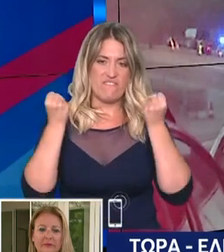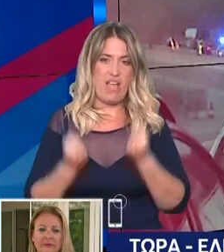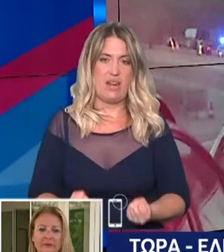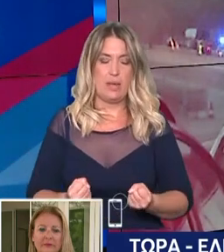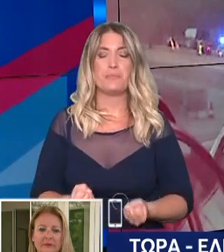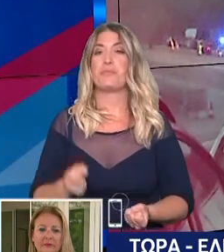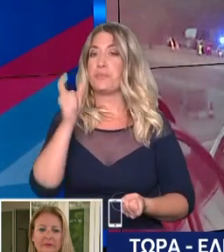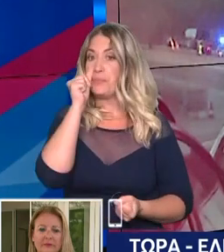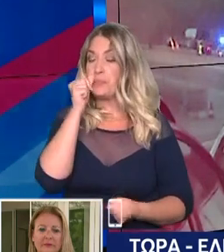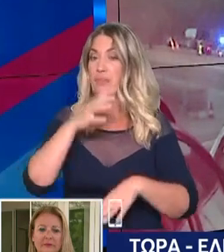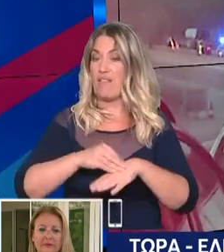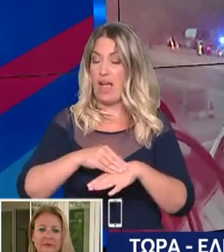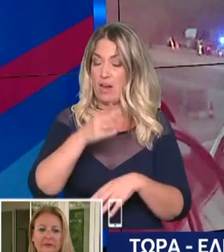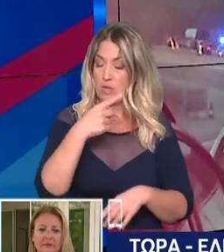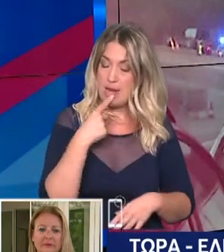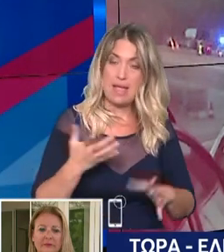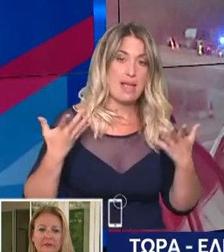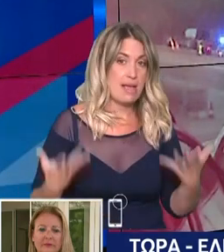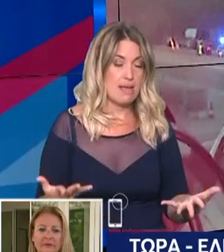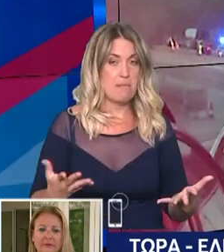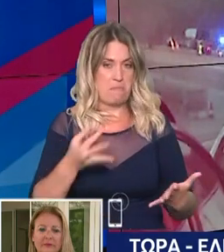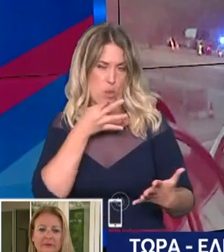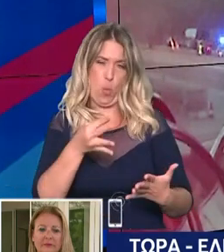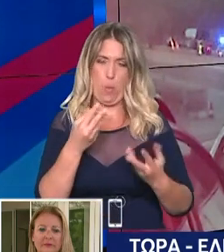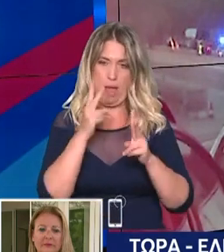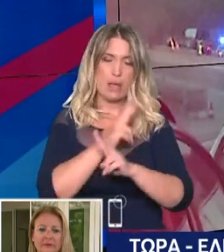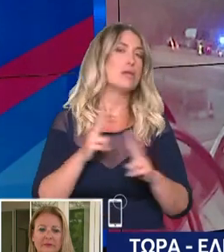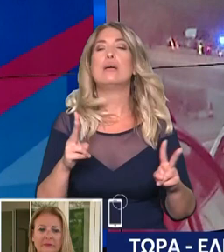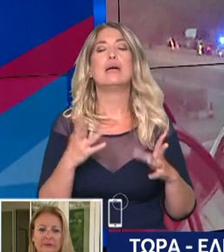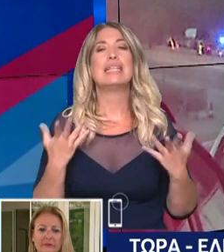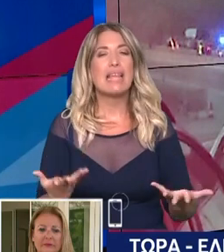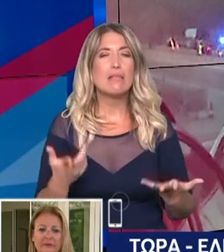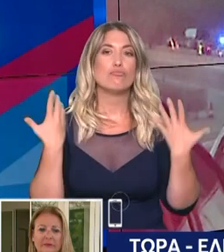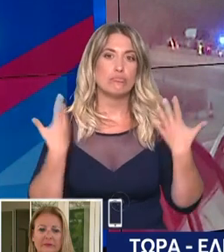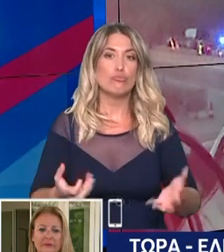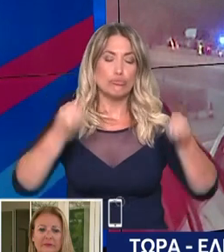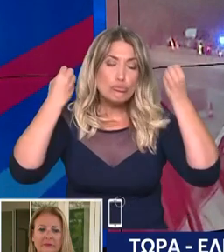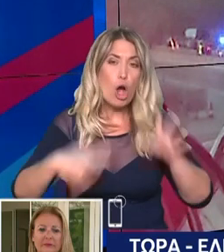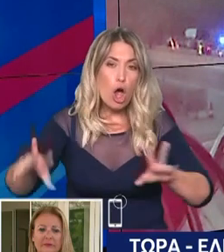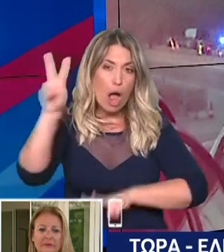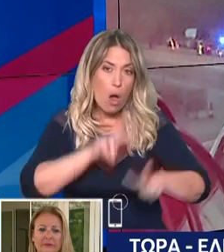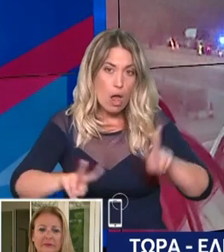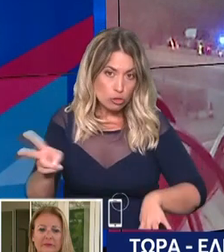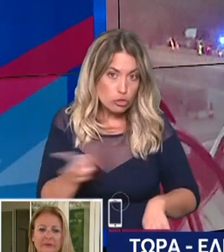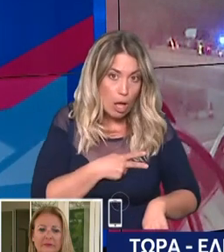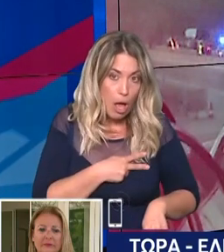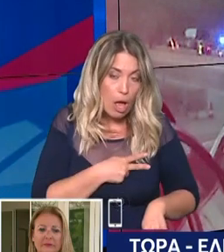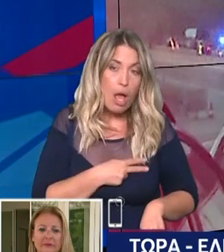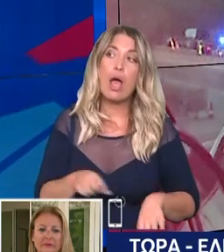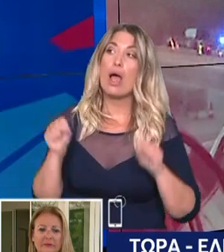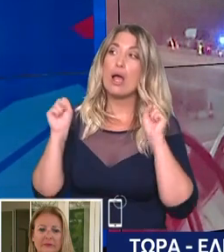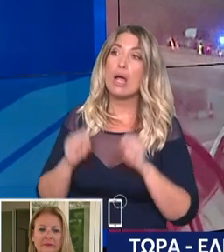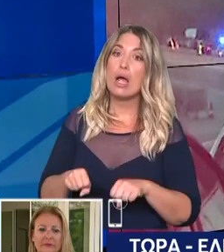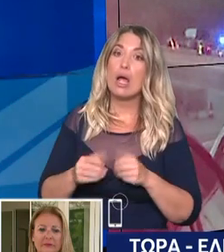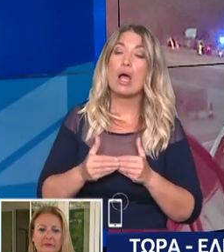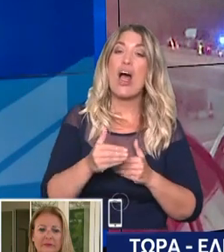χαλαζόπτωσης. Στην περιοχή της Αιγιάλιας, για να το πω ευρύτερα, υπάρχει πολύ έντονη κακοκαιρία αυτή τη στιγμή, σωστά? Στο ύψος, ναι,